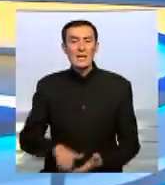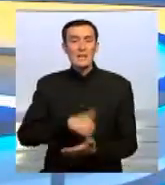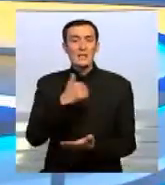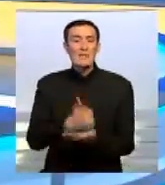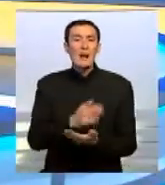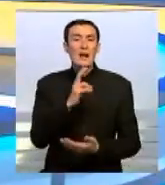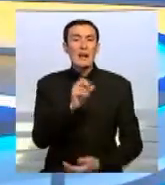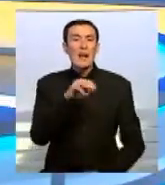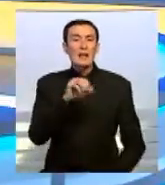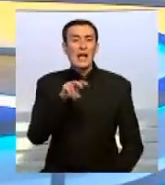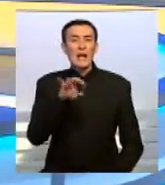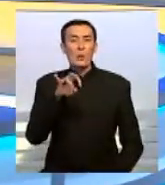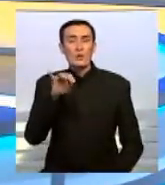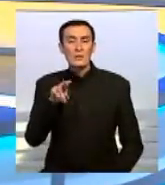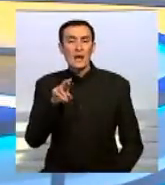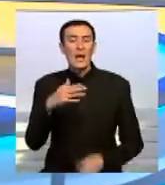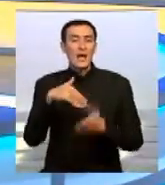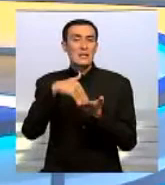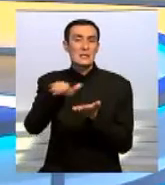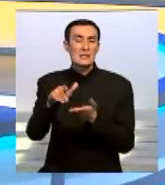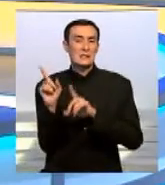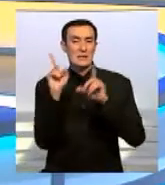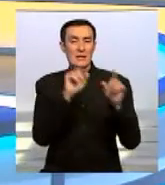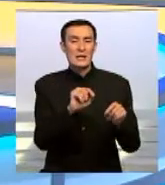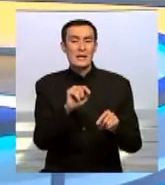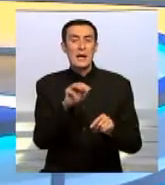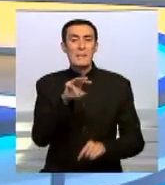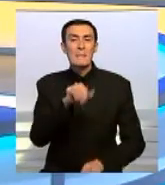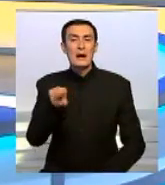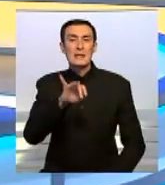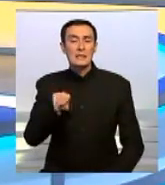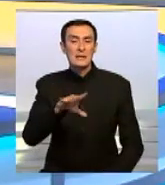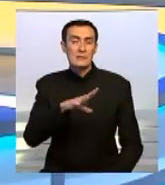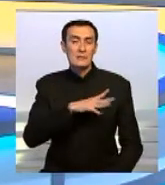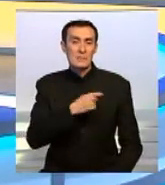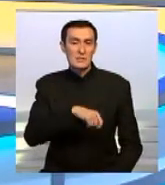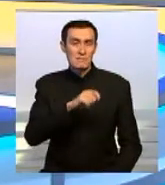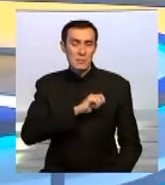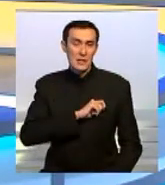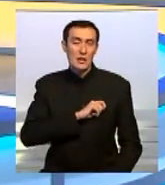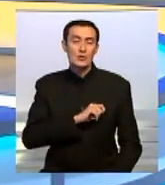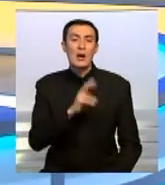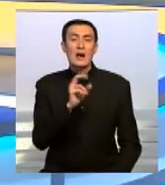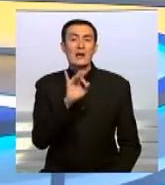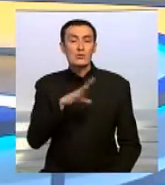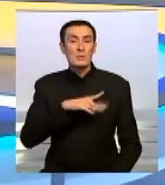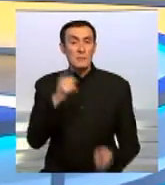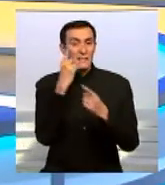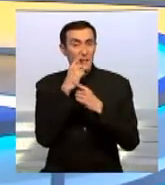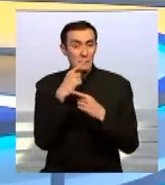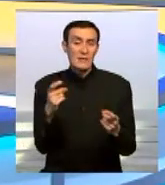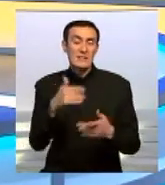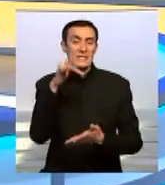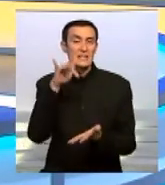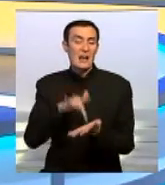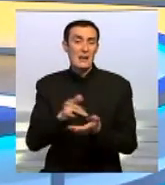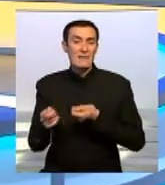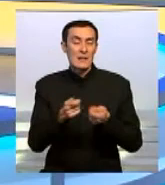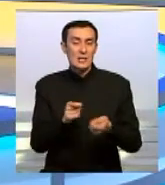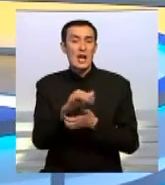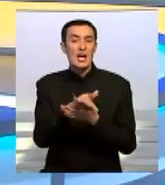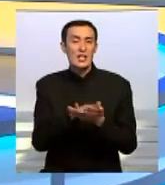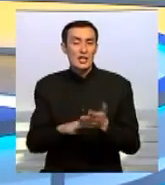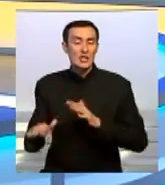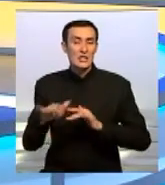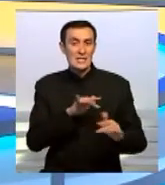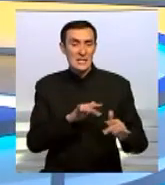Глава Каталонии отказался ехать в Мадрид. Предполагалось, что Карлес Пучдемон отправится туда, чтобы проинформировать центральные власти о